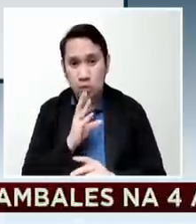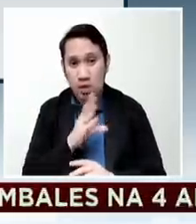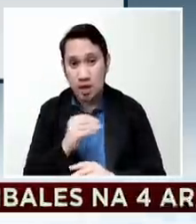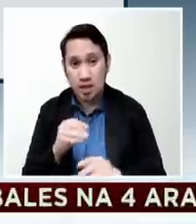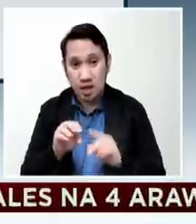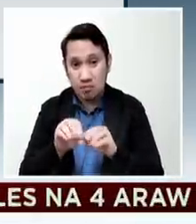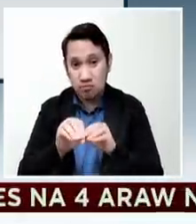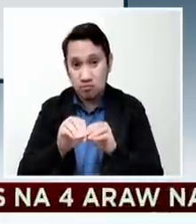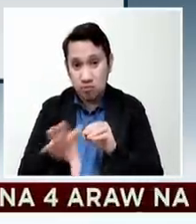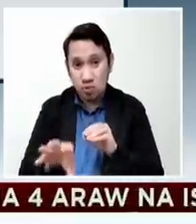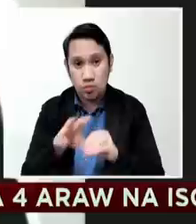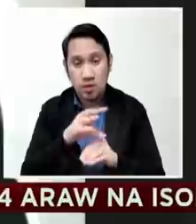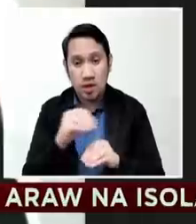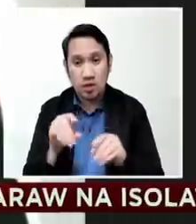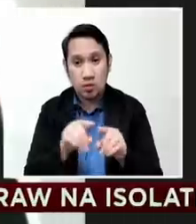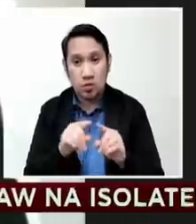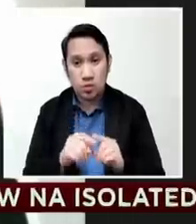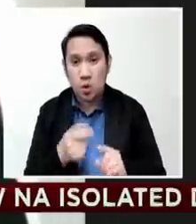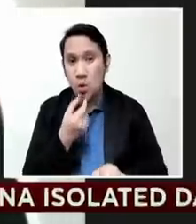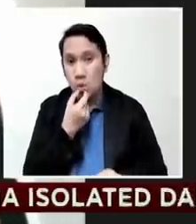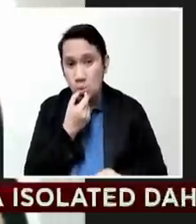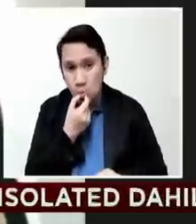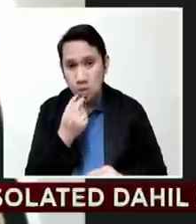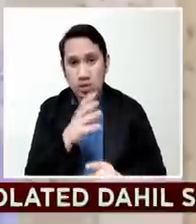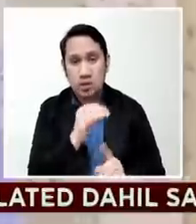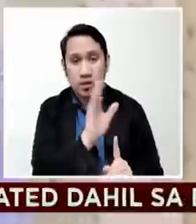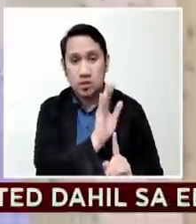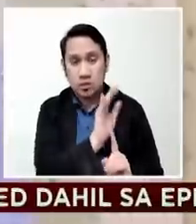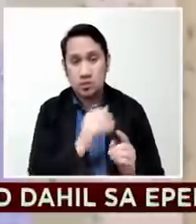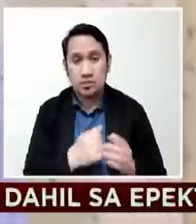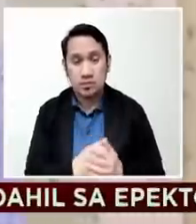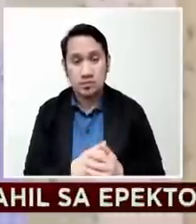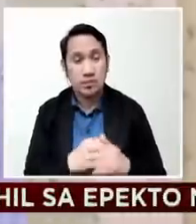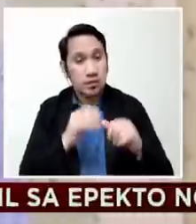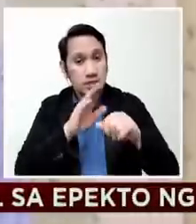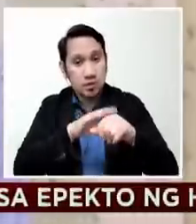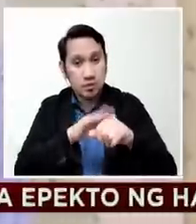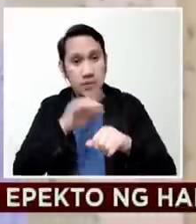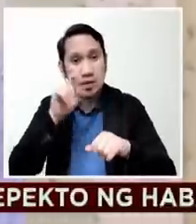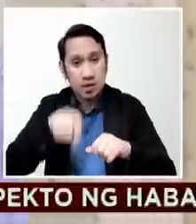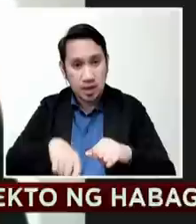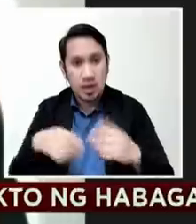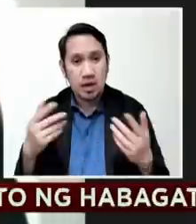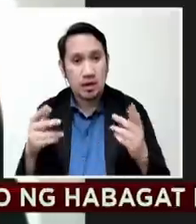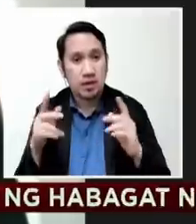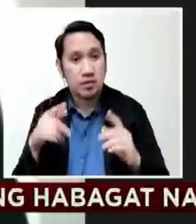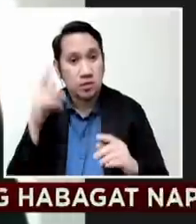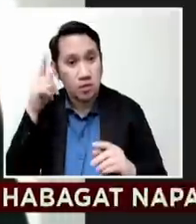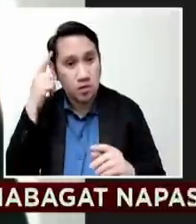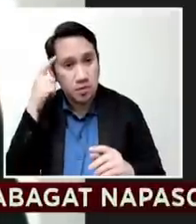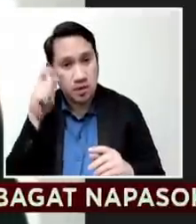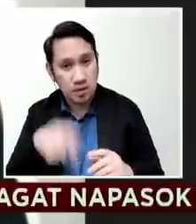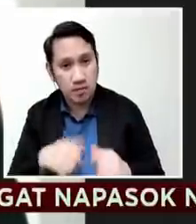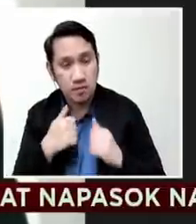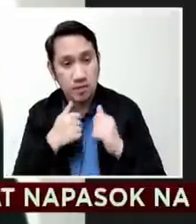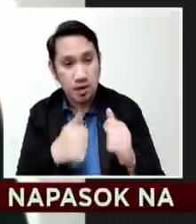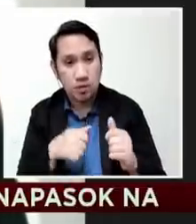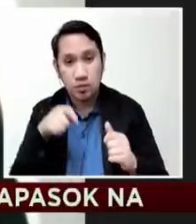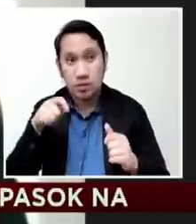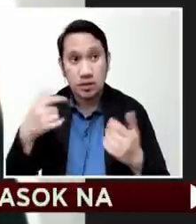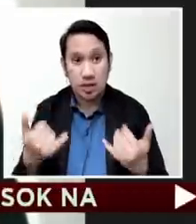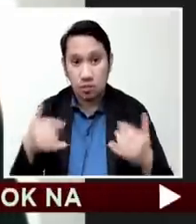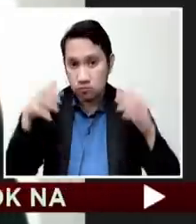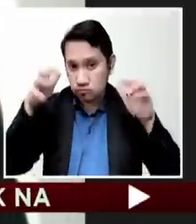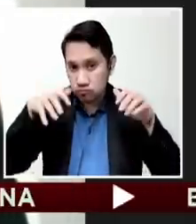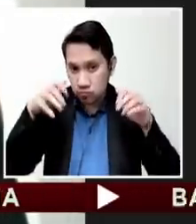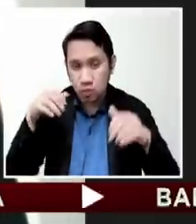flashlight, kandila at pito. Paalala rin ni Doc Ted, sumunod sa mga otoridad. So dito sa tag-ulan, i-ready